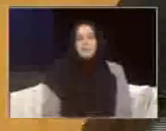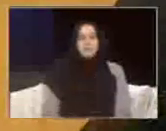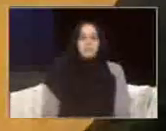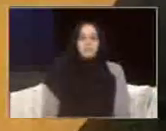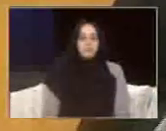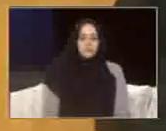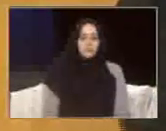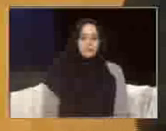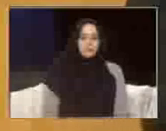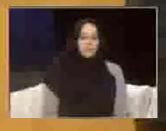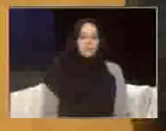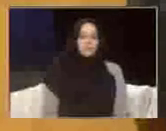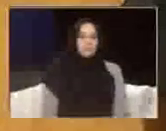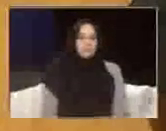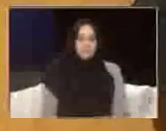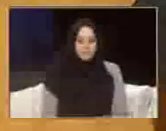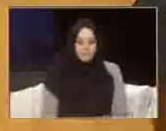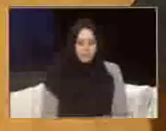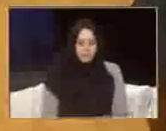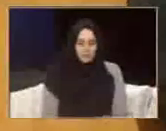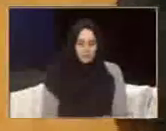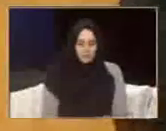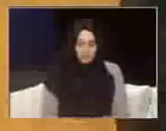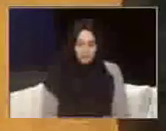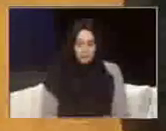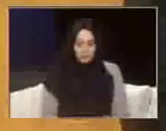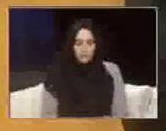لك، هذا خلاص، وتشريها بالتقسيط، لا يضر في ذلك